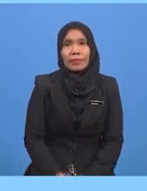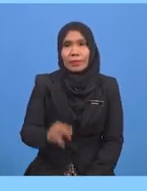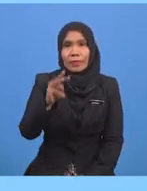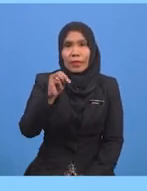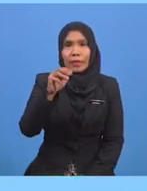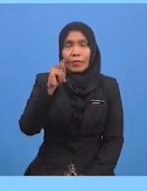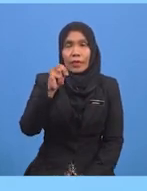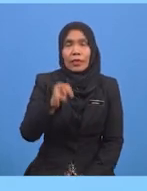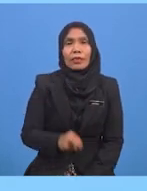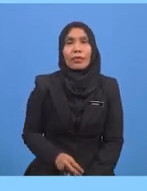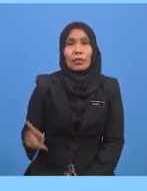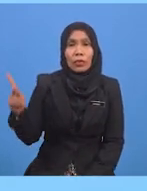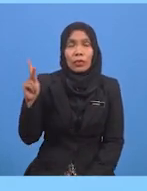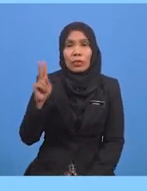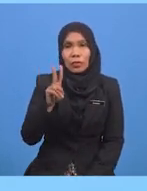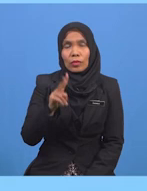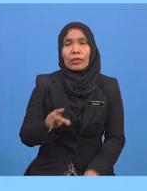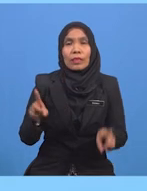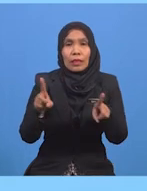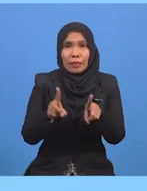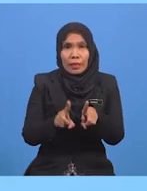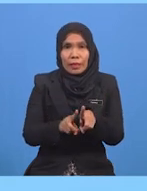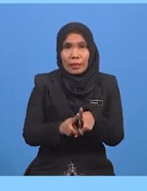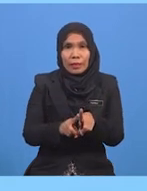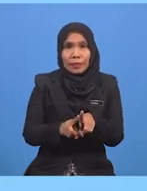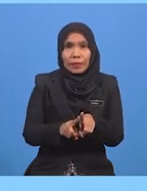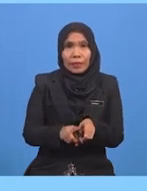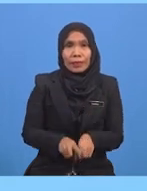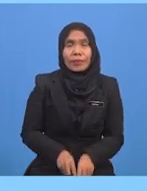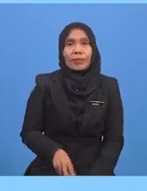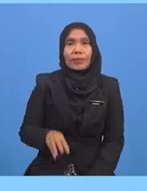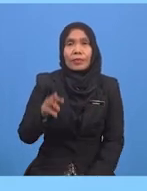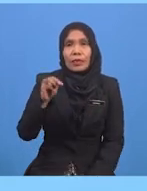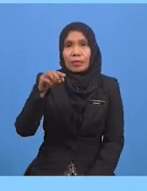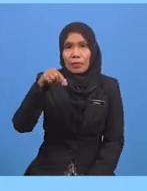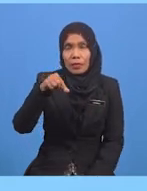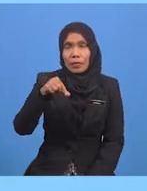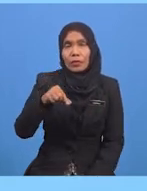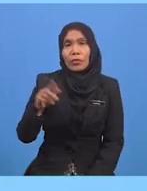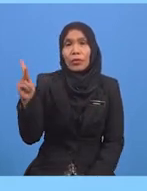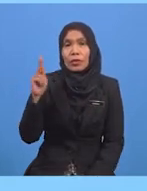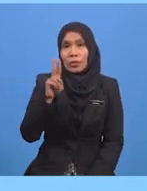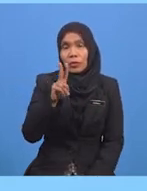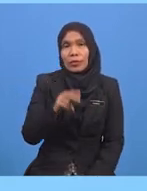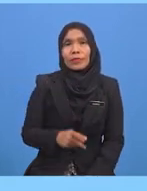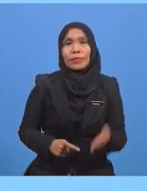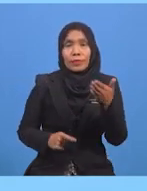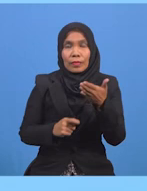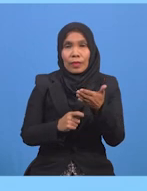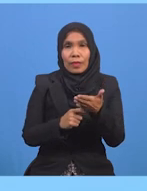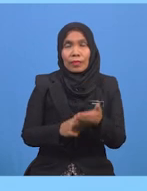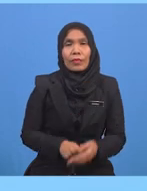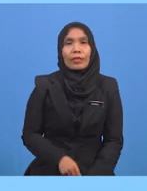2 sama dengan MQ kuasa 2 tambah